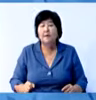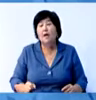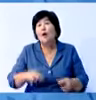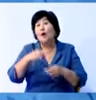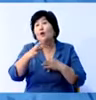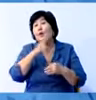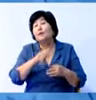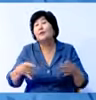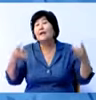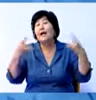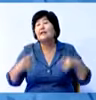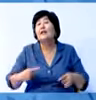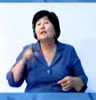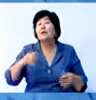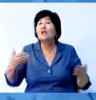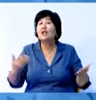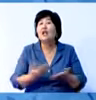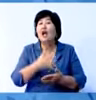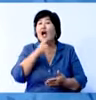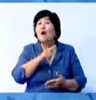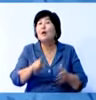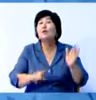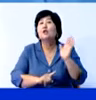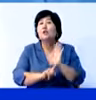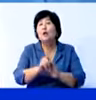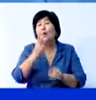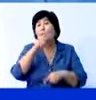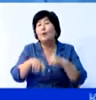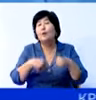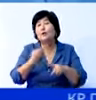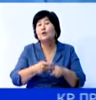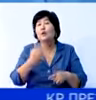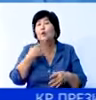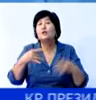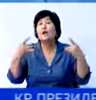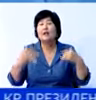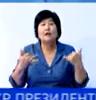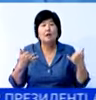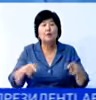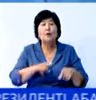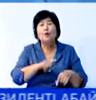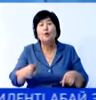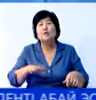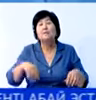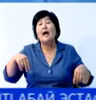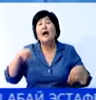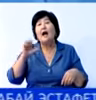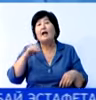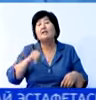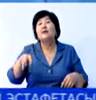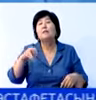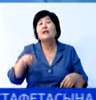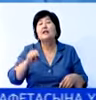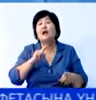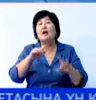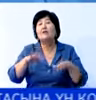Күз мезгілі телевизия мамандары үшін жаңа маусымның бастауы. Осы дәстүрді үзбеген ұлттық арна бұл күндері өтіп жатқан Астана Медиа Уик